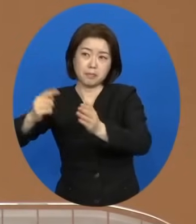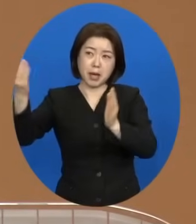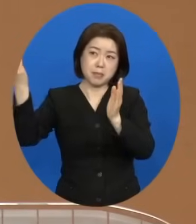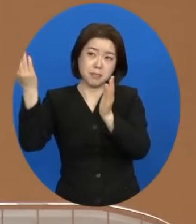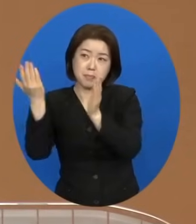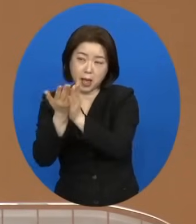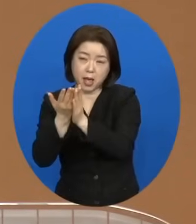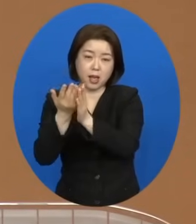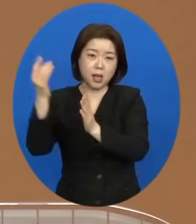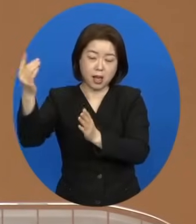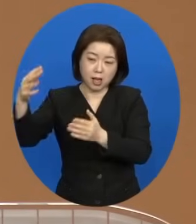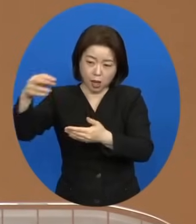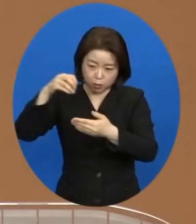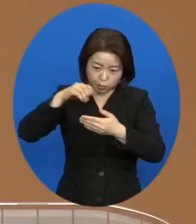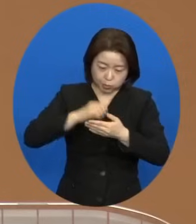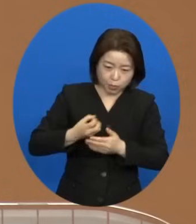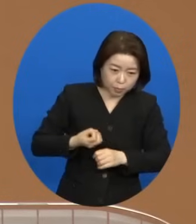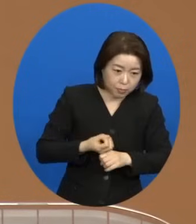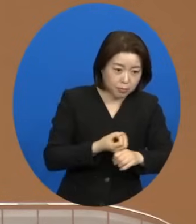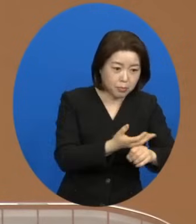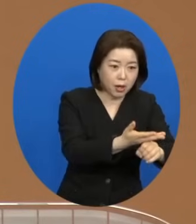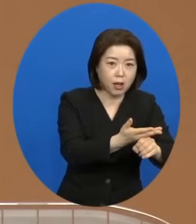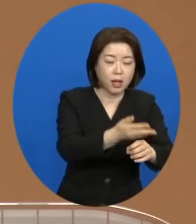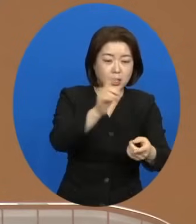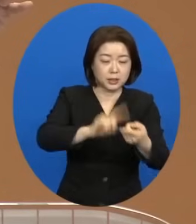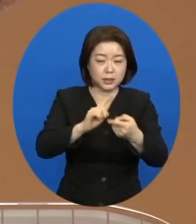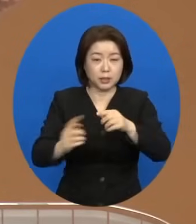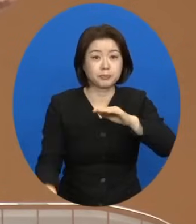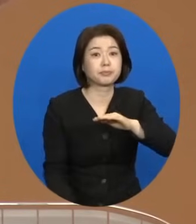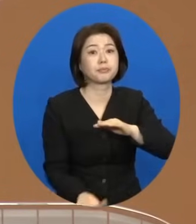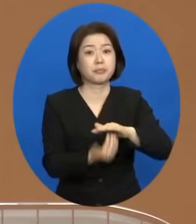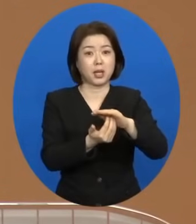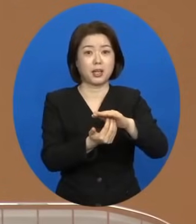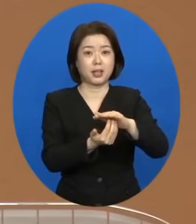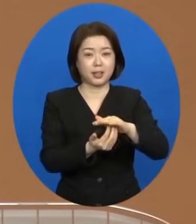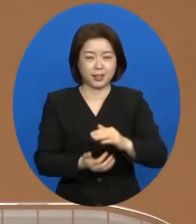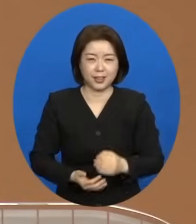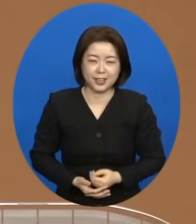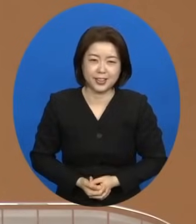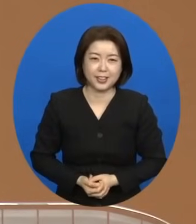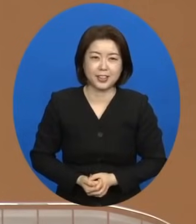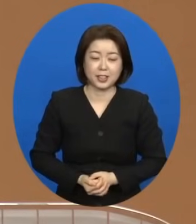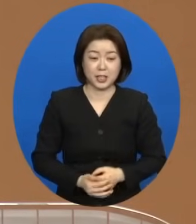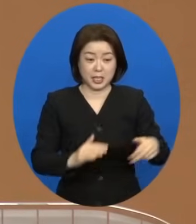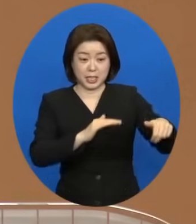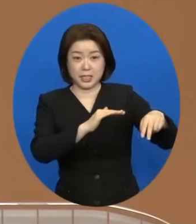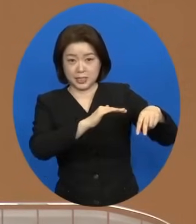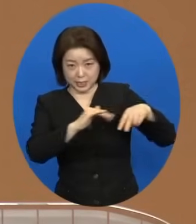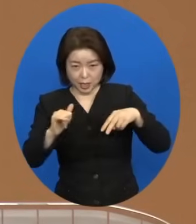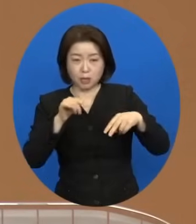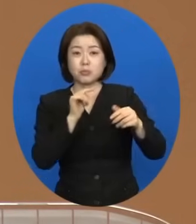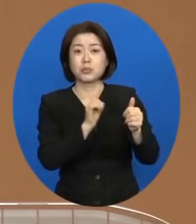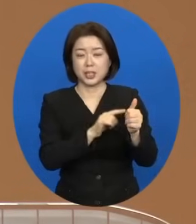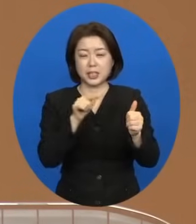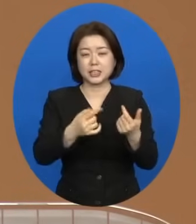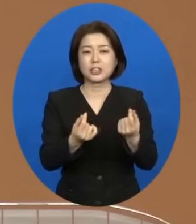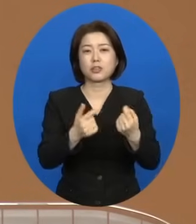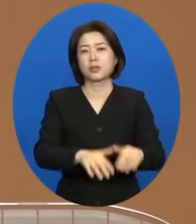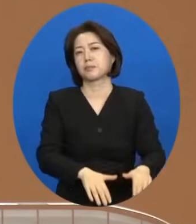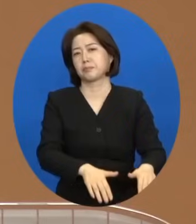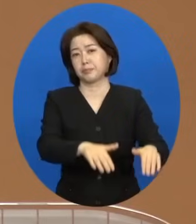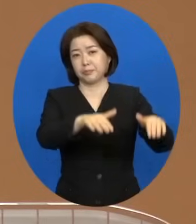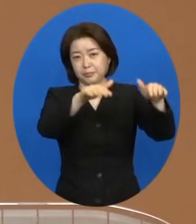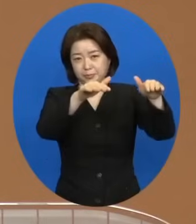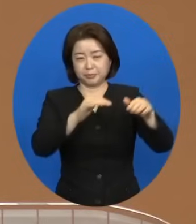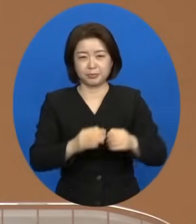때문에 그걸 그대로 전하더니 그대로 이루어졌다는 것입니다 사무엘이 그렇게 성장을 하게 되는 거예요